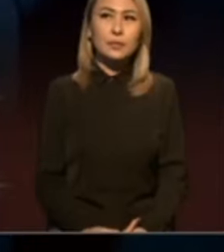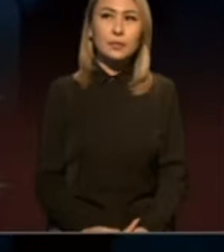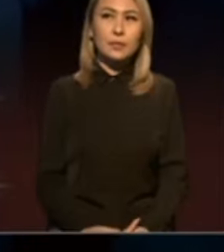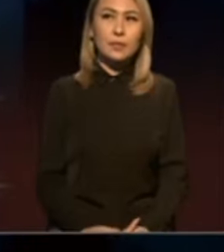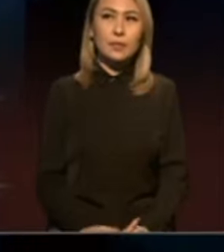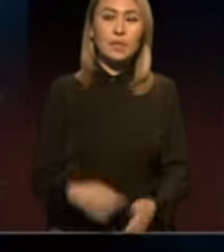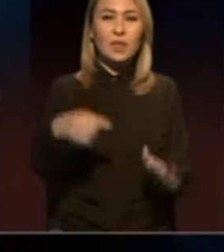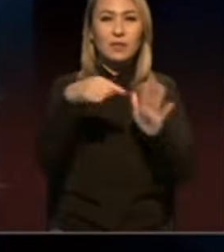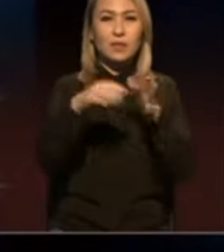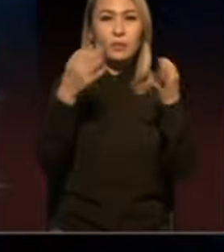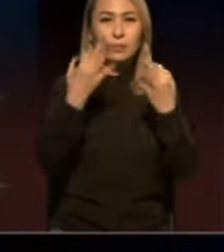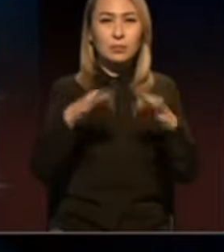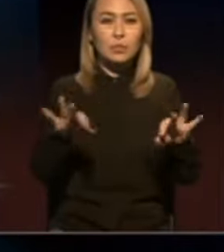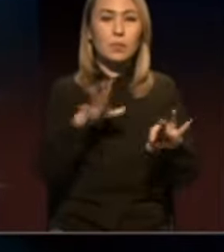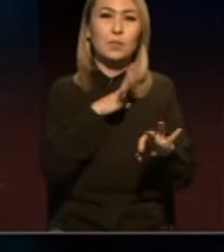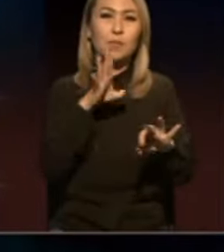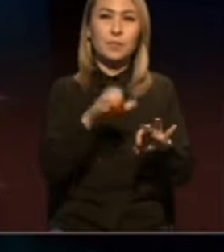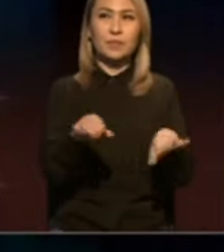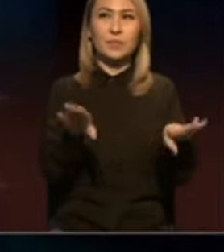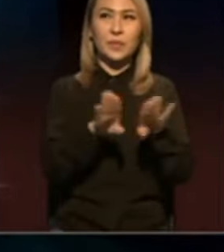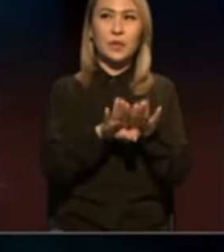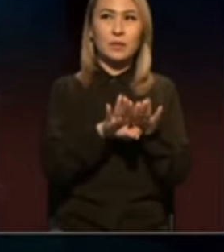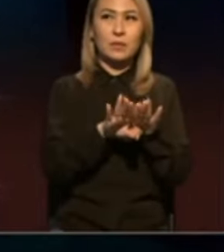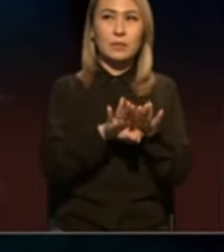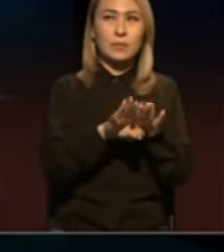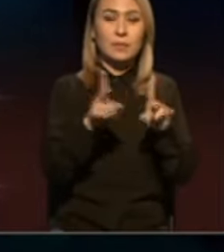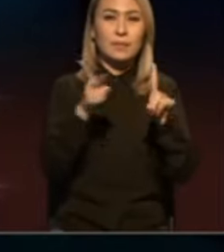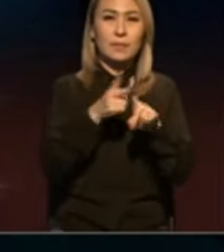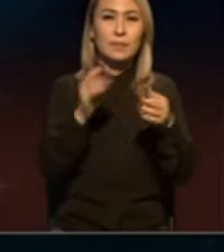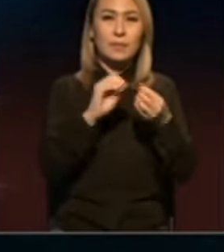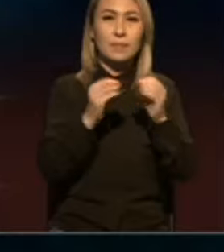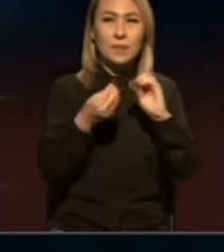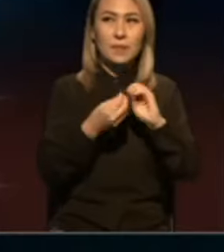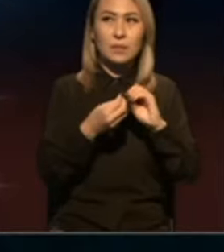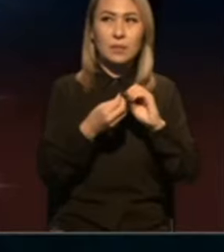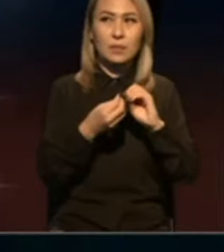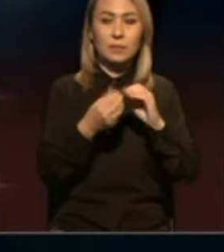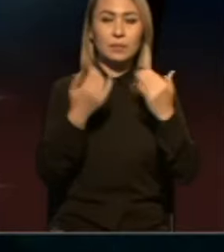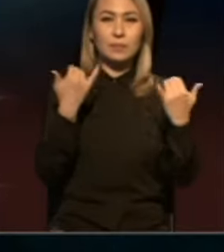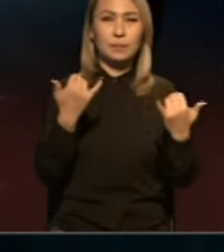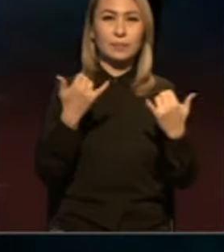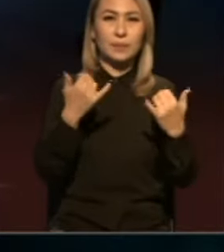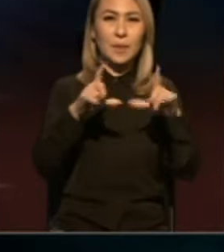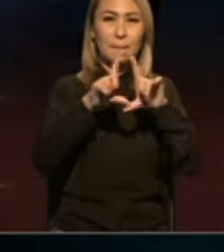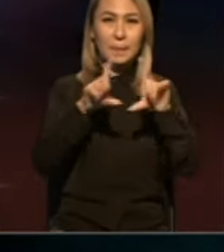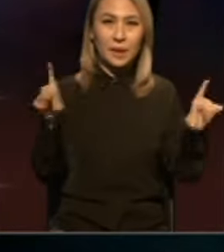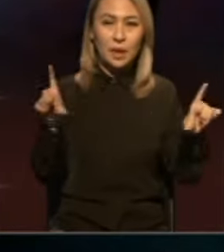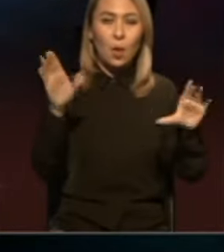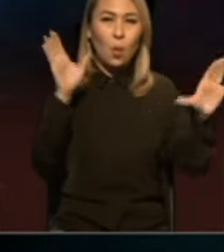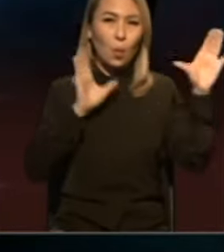іші бос болды ма деген сияқты. Сол екінші мәселе әсіресе осы мектептерде,